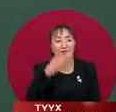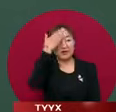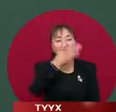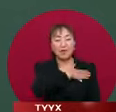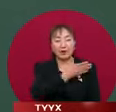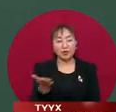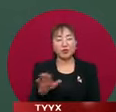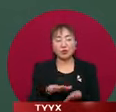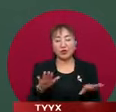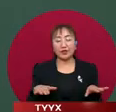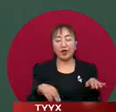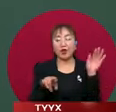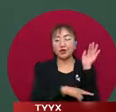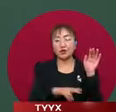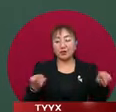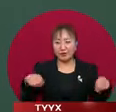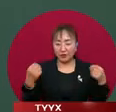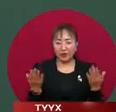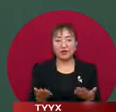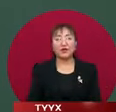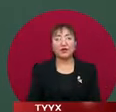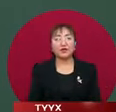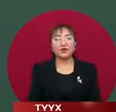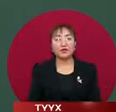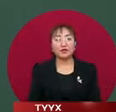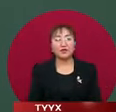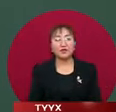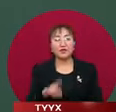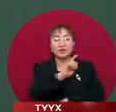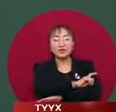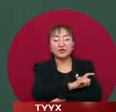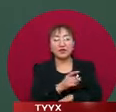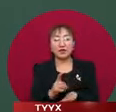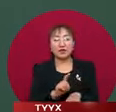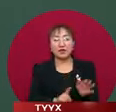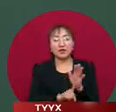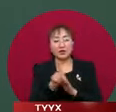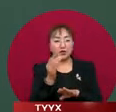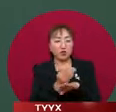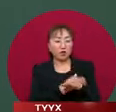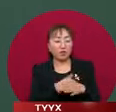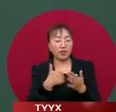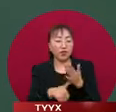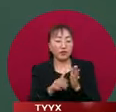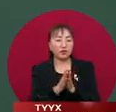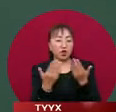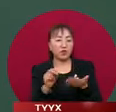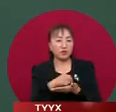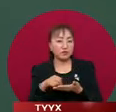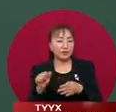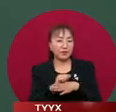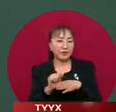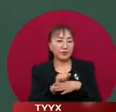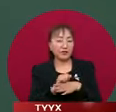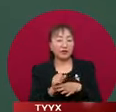Сайн байцгаана уу хүүхдүүдээ. Та бүхэндээ энэ өдрийн мэндийг хүргье. За, хичээлээ эхлэхээс өмнө дэвтэр ном үзгээ бэлдээд, сурах хүчгийн